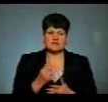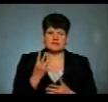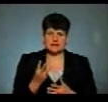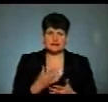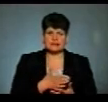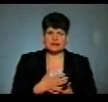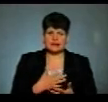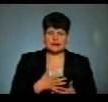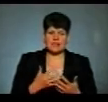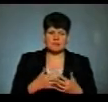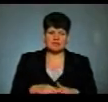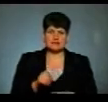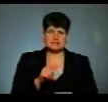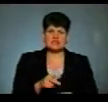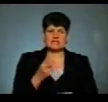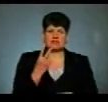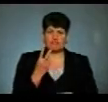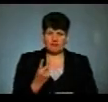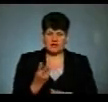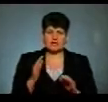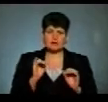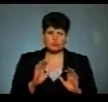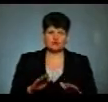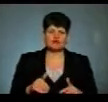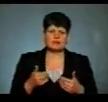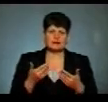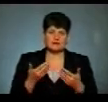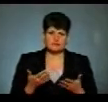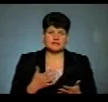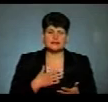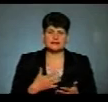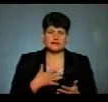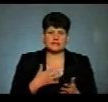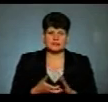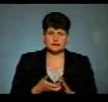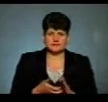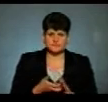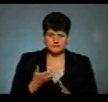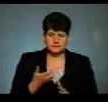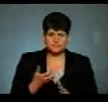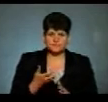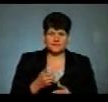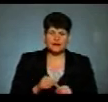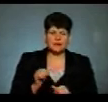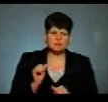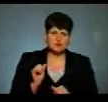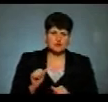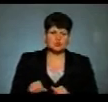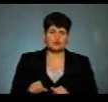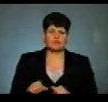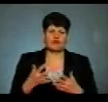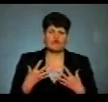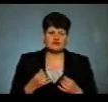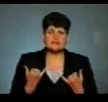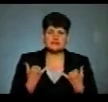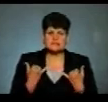з них 2, які можуть надавати саме при дихальній недостатності. Крім цього, вже